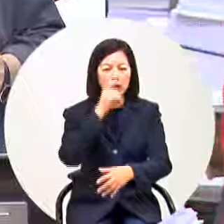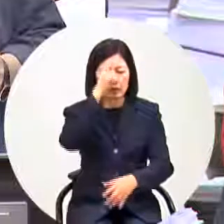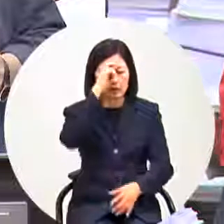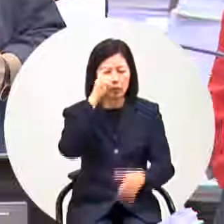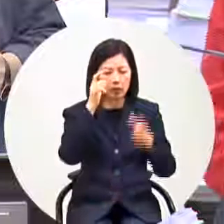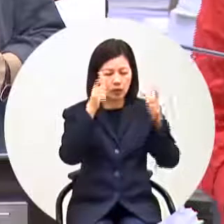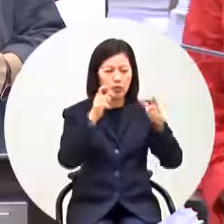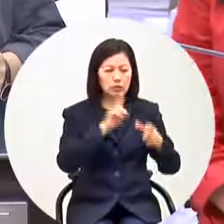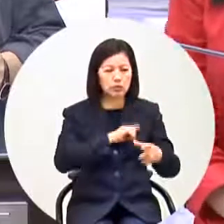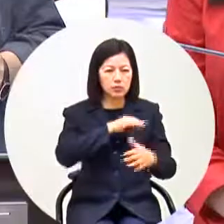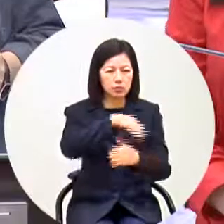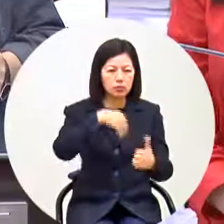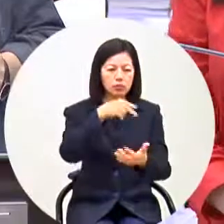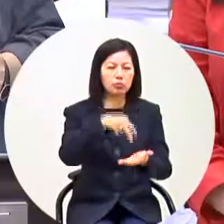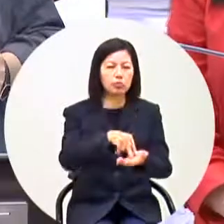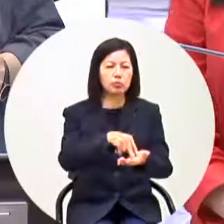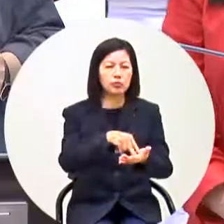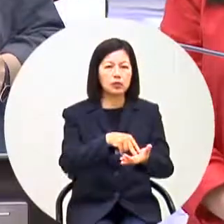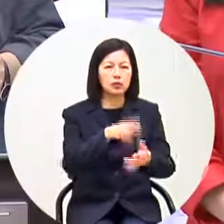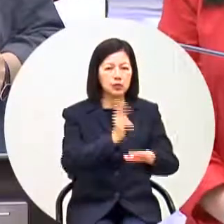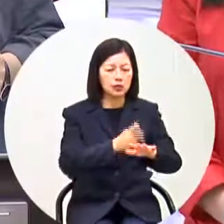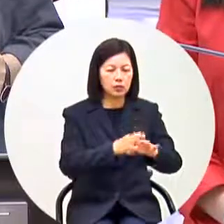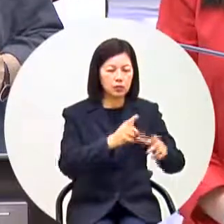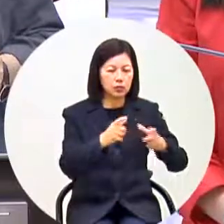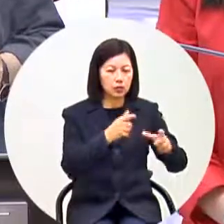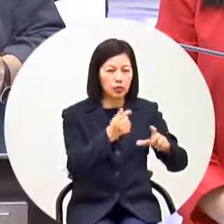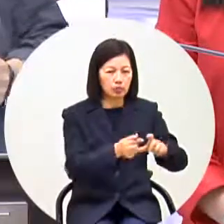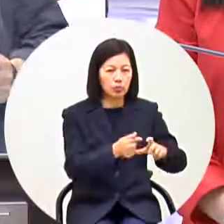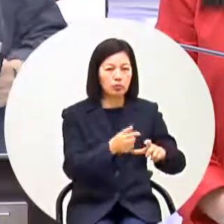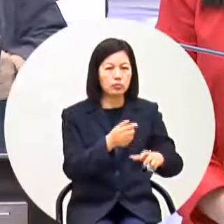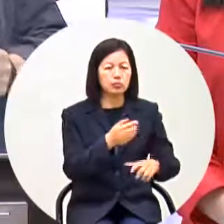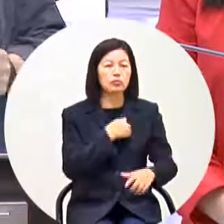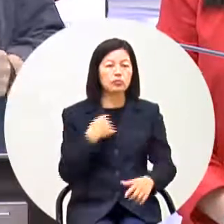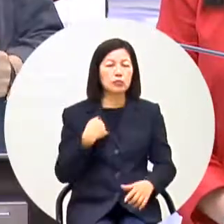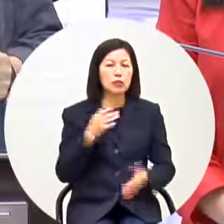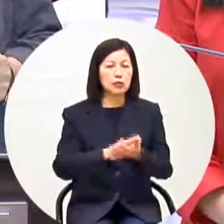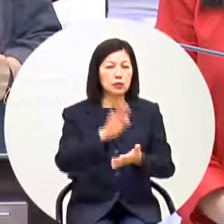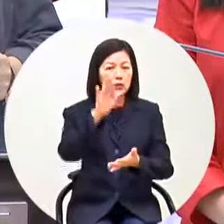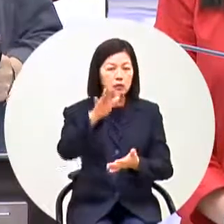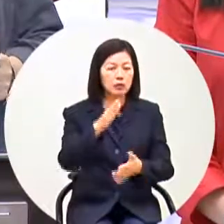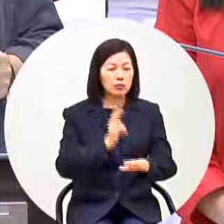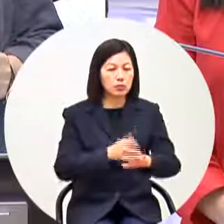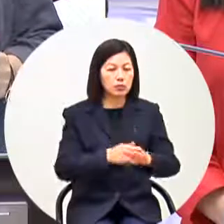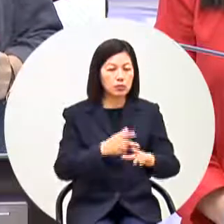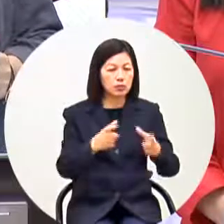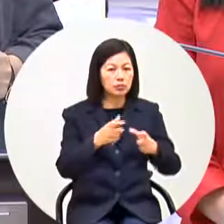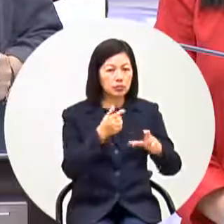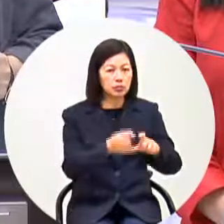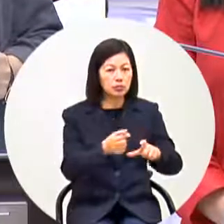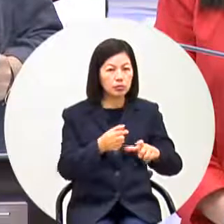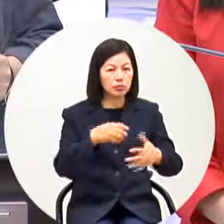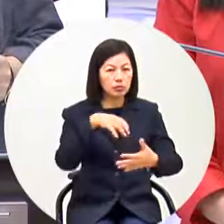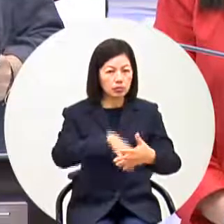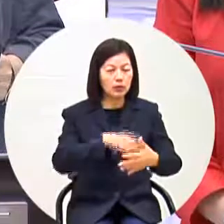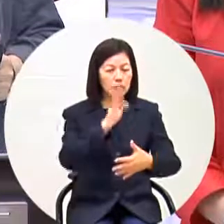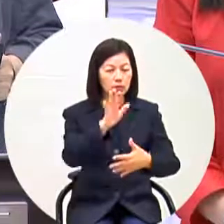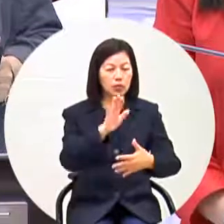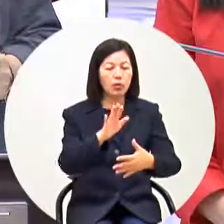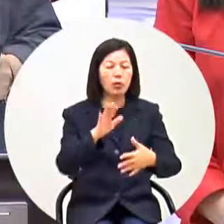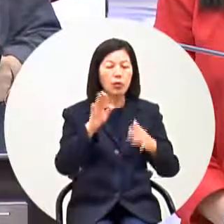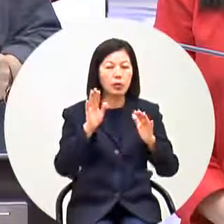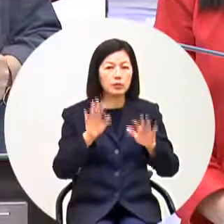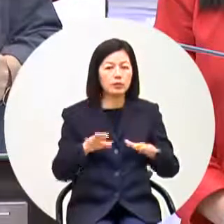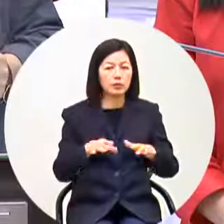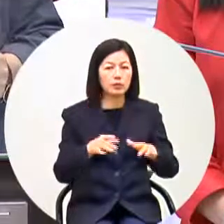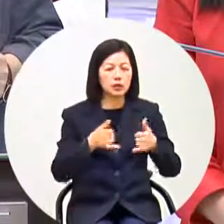区。后摆咱高雄科学园区吼，包括今仔日咱科学入主科学园区土地